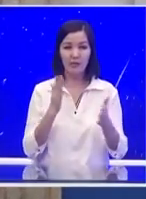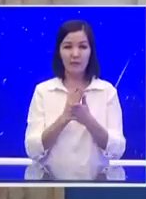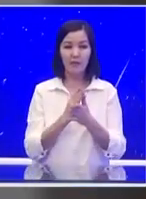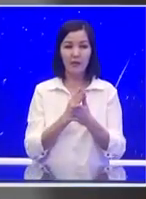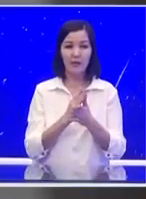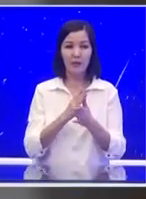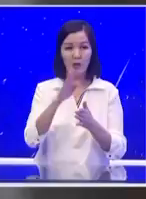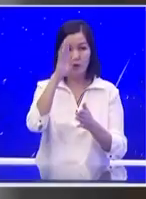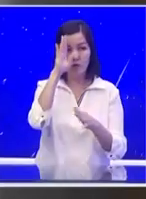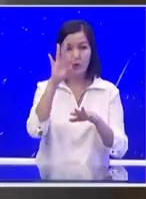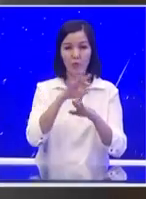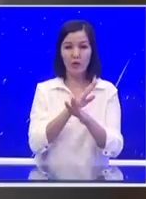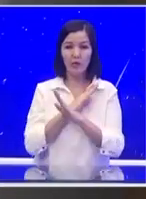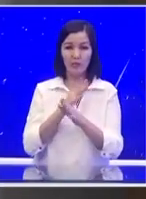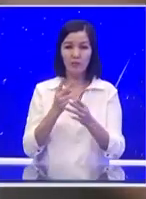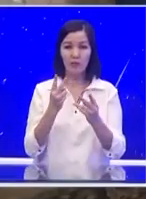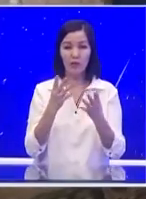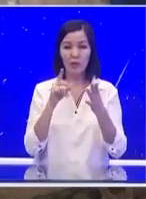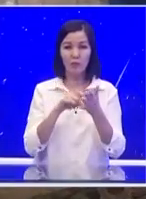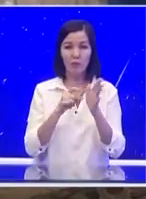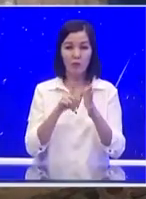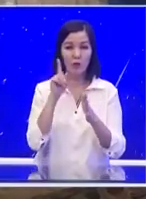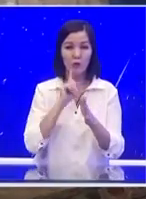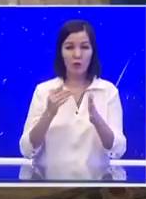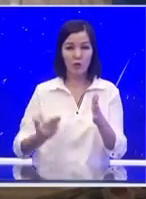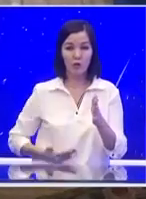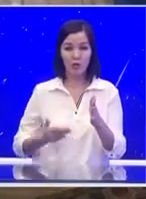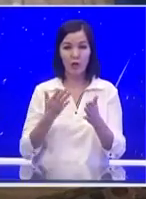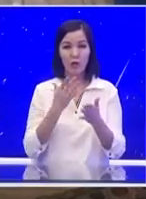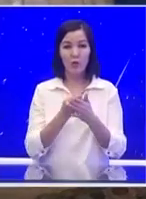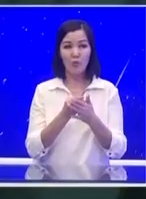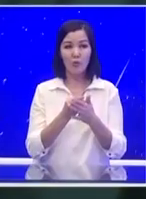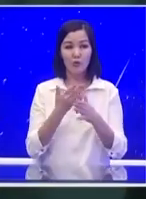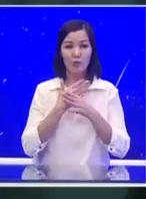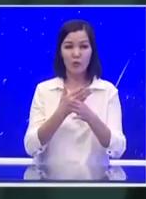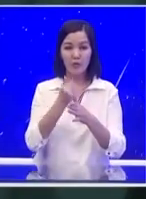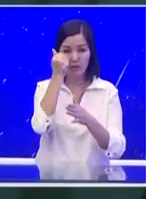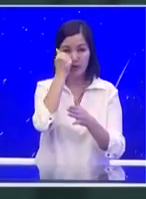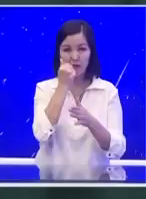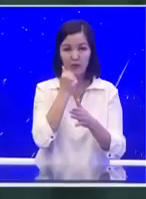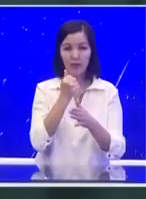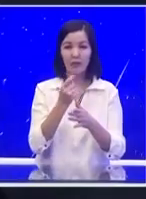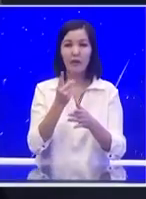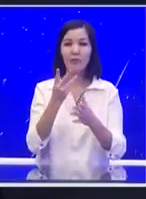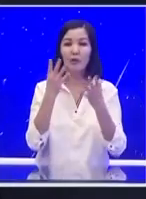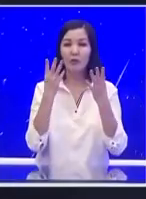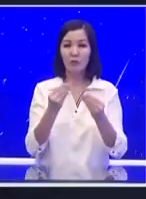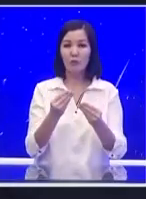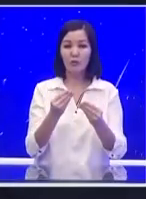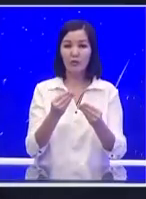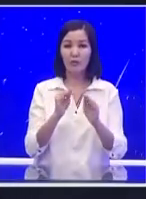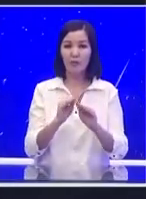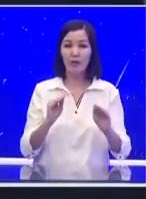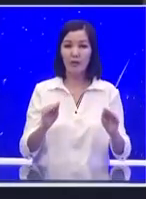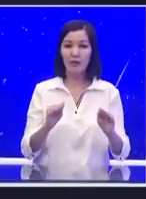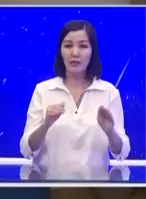жолдасы қайтыс болған. Қазір екі бөлмелі үйді жалдап тұрып жатыр. Өзіне көрсетілген көмекке разы. Бірер күн балалар тоқ болатын болды